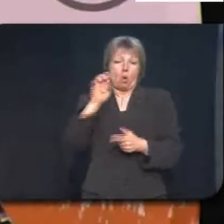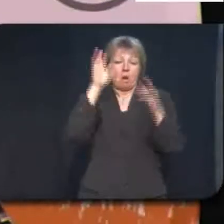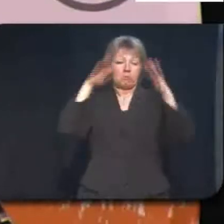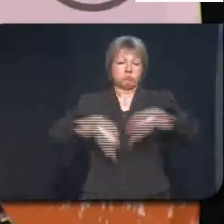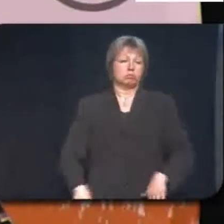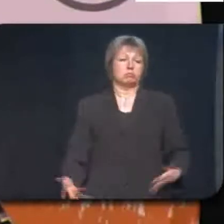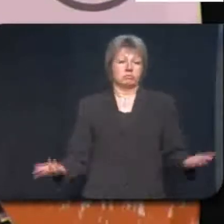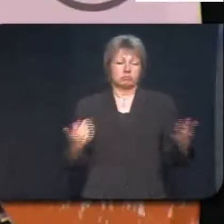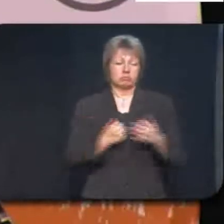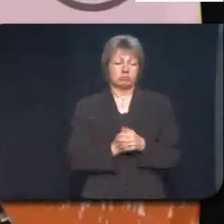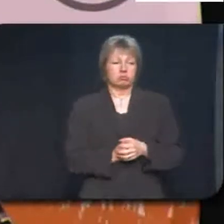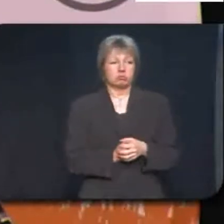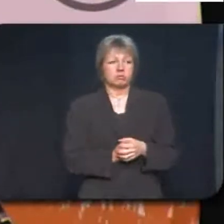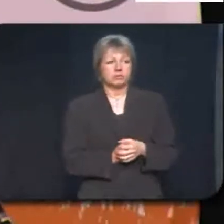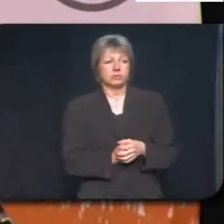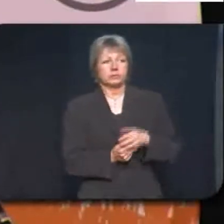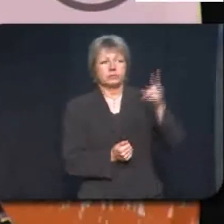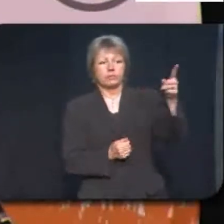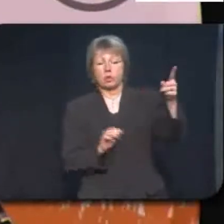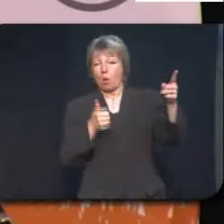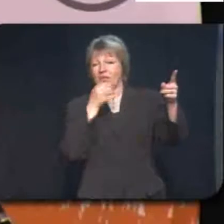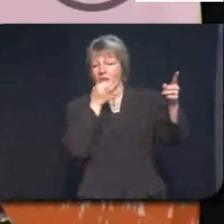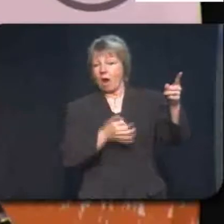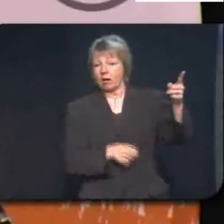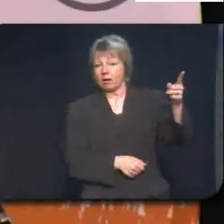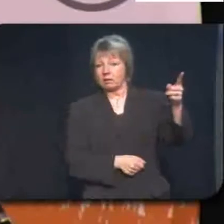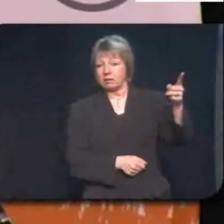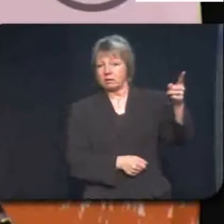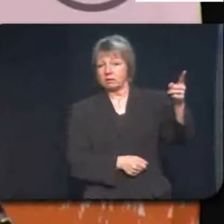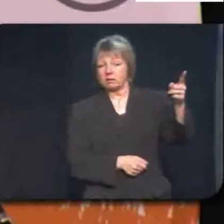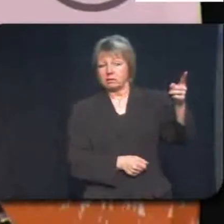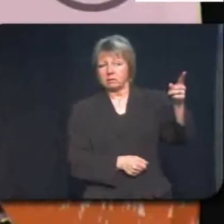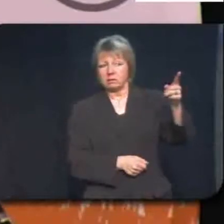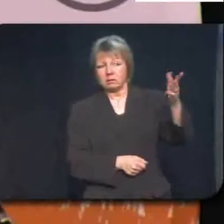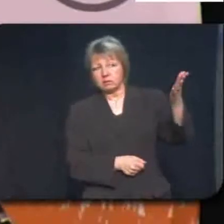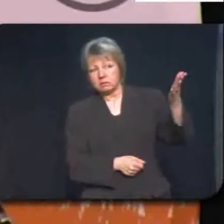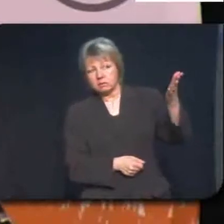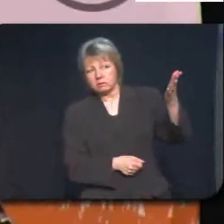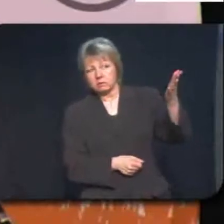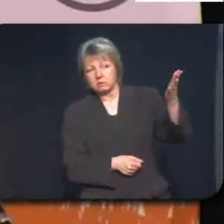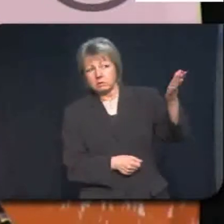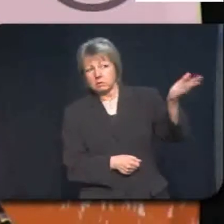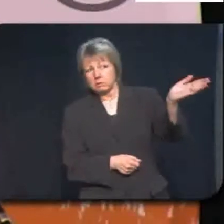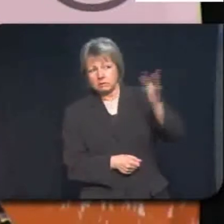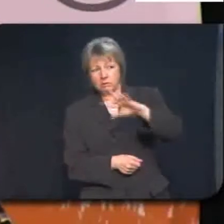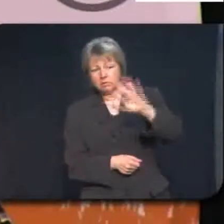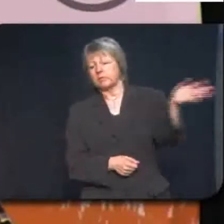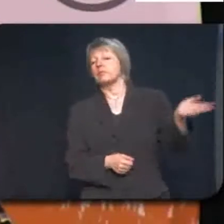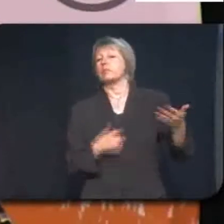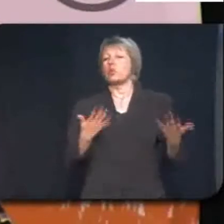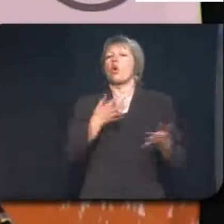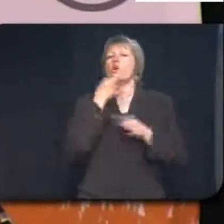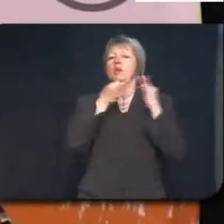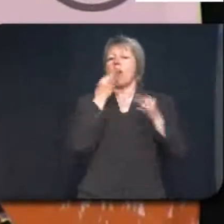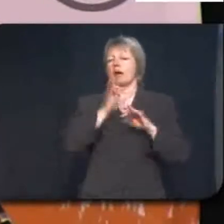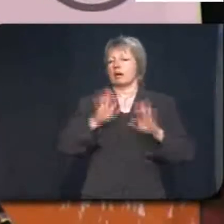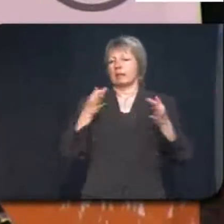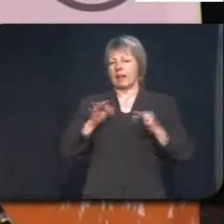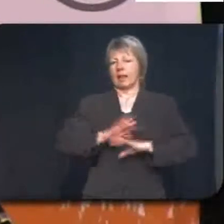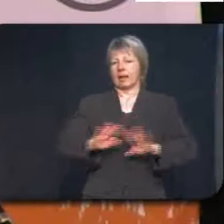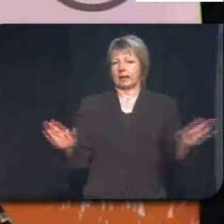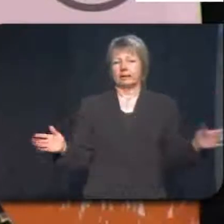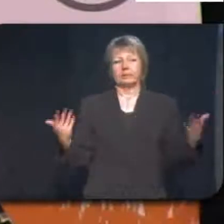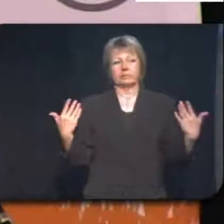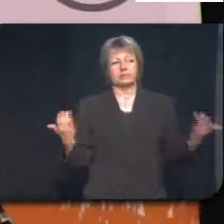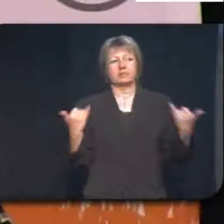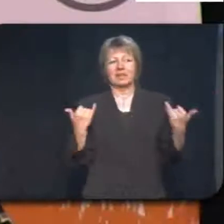du hast noch eine weitere Frage bitte okay ein bisschen vom Mikrofon dann weg dann ist so das waren die Fragen dann bitte bereit